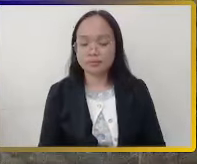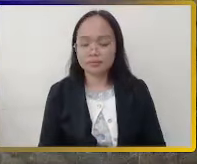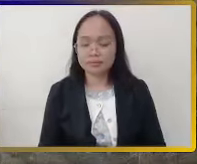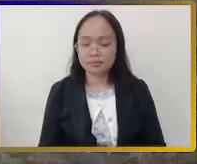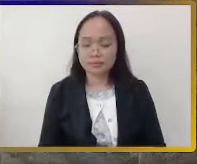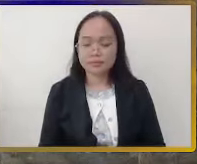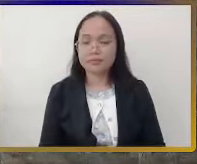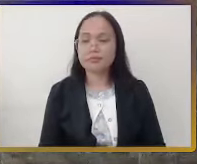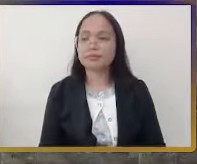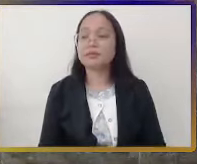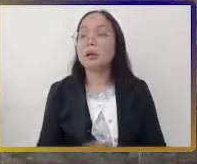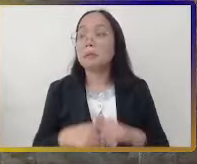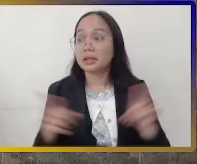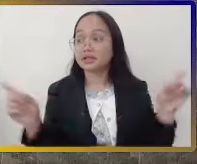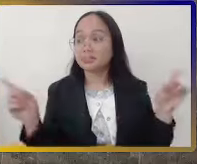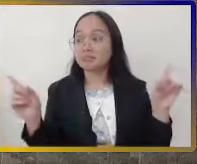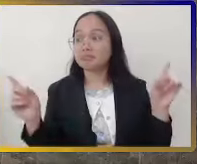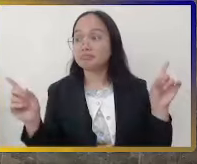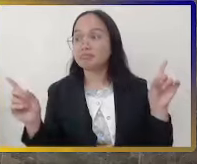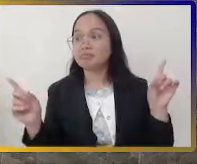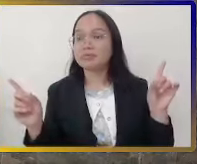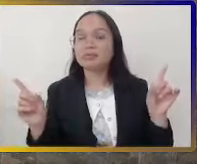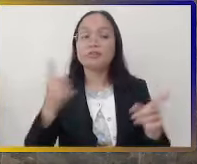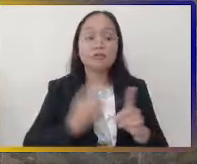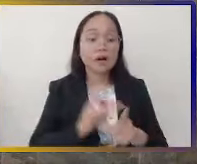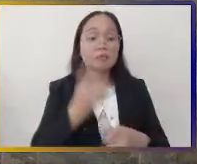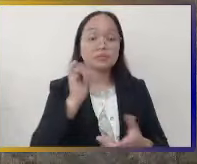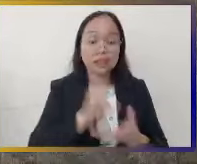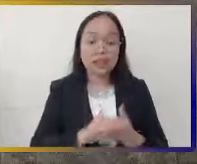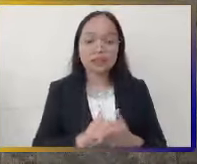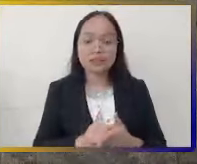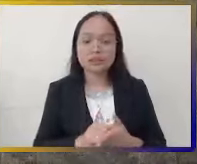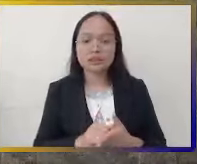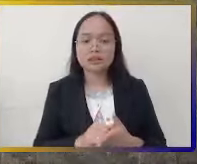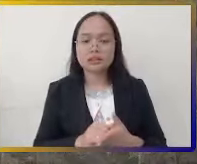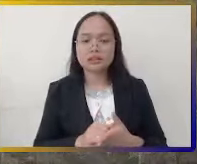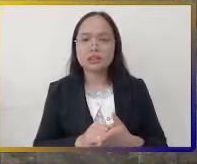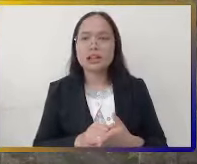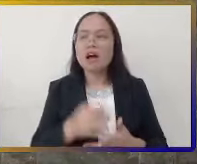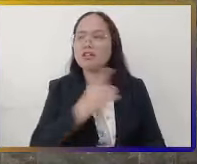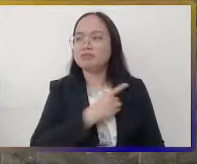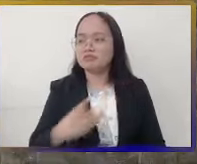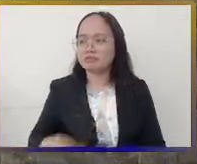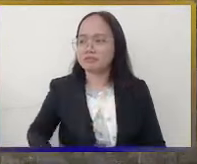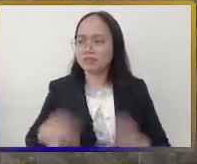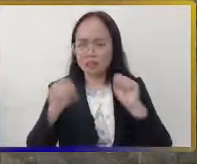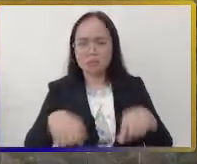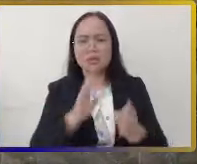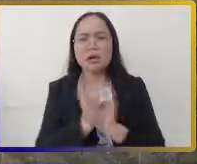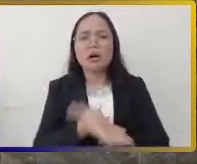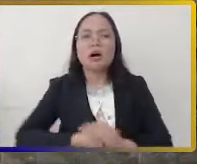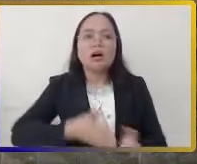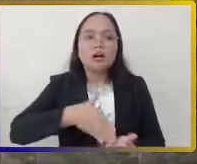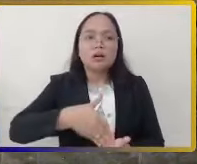But listen, doon pa lamang kapatid, pwede nang manghina si David.